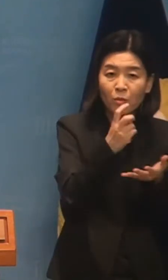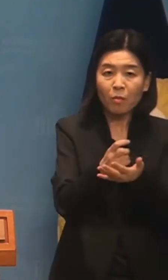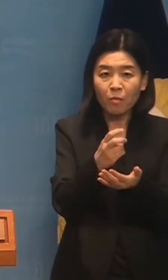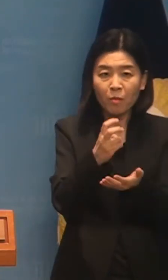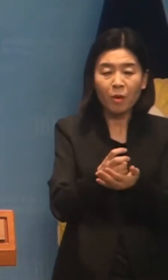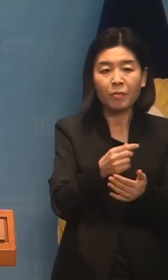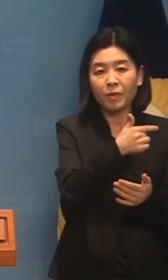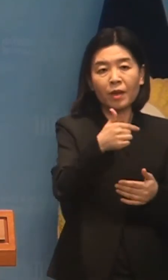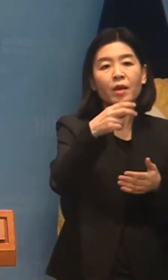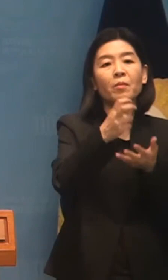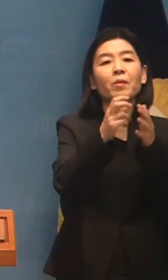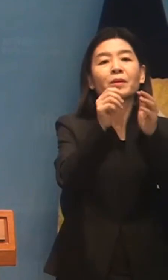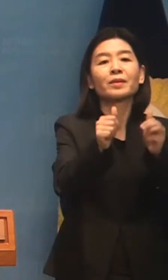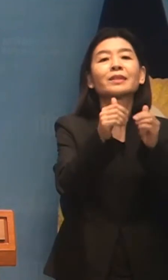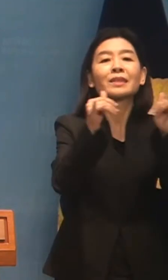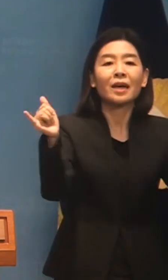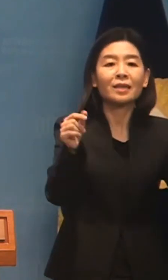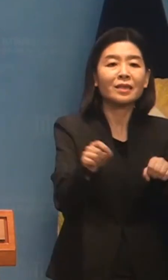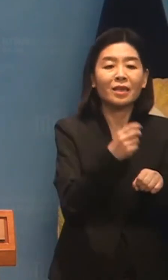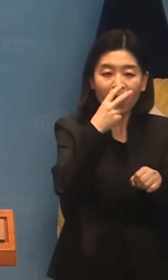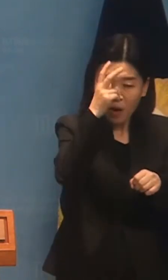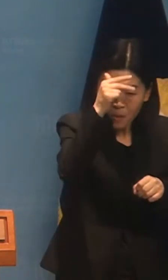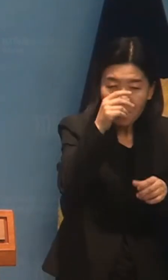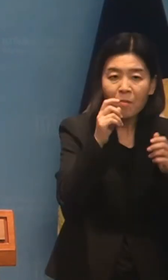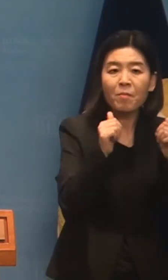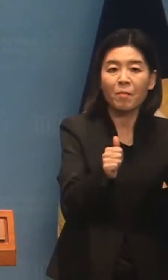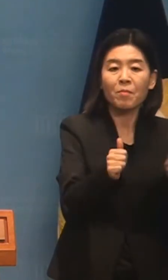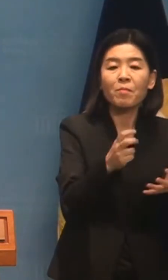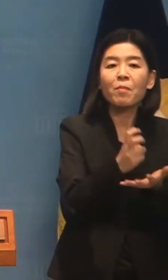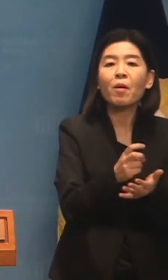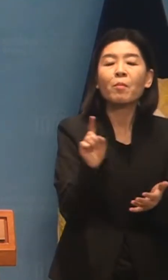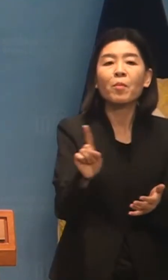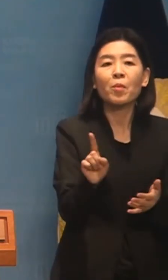왜곡죄 판검사 처벌법 재판소원 도입,